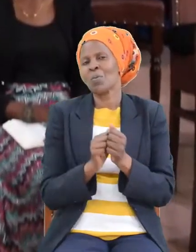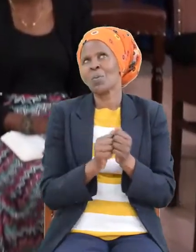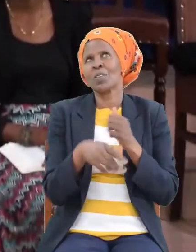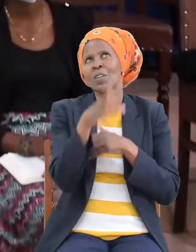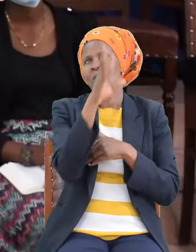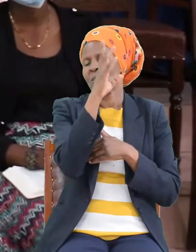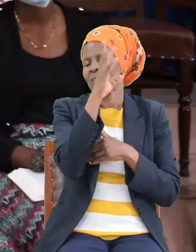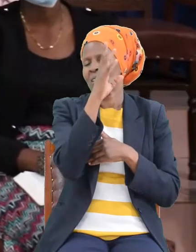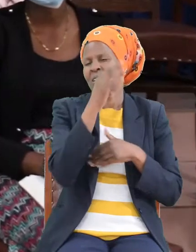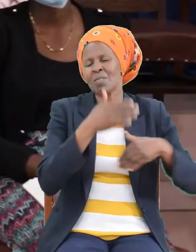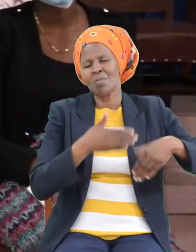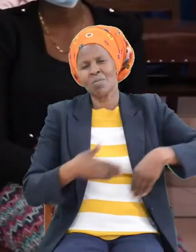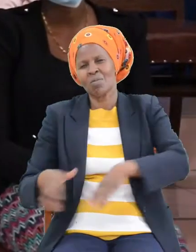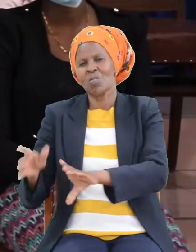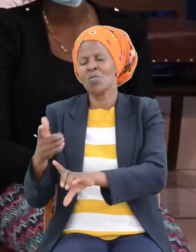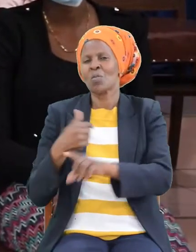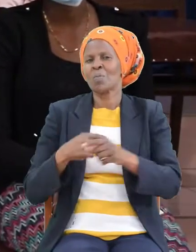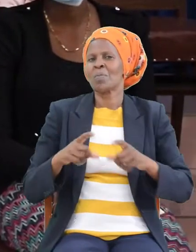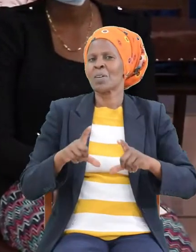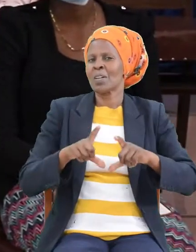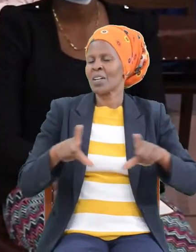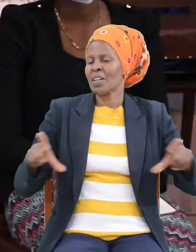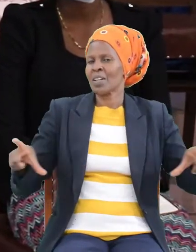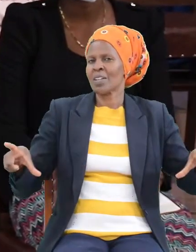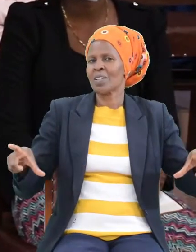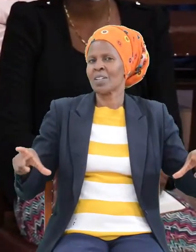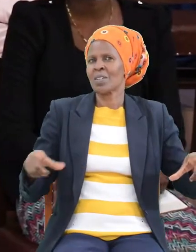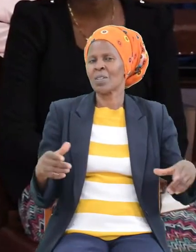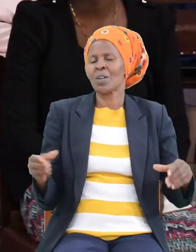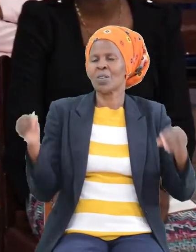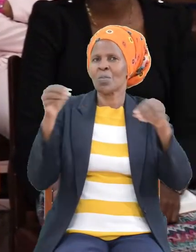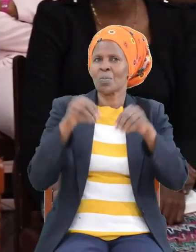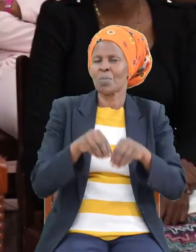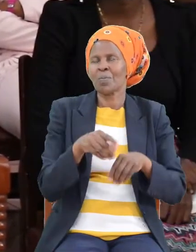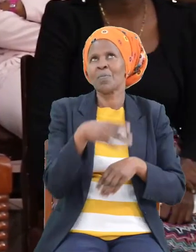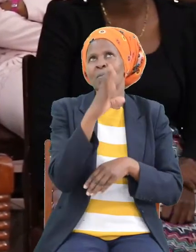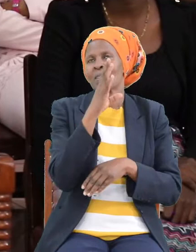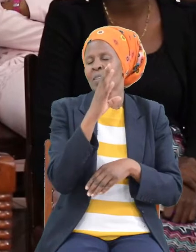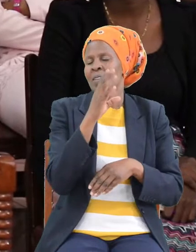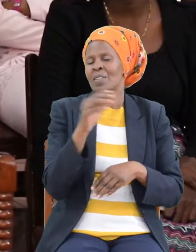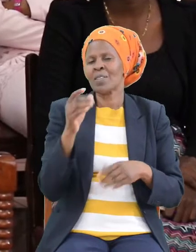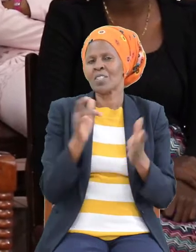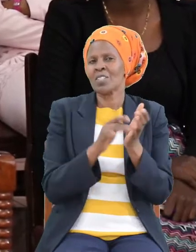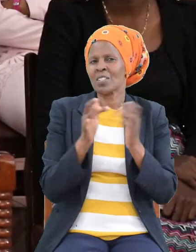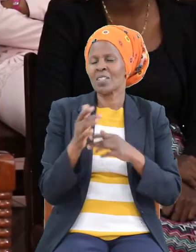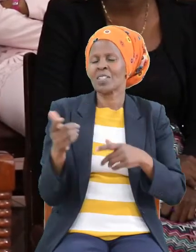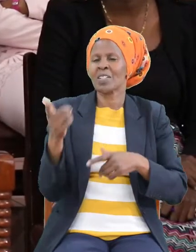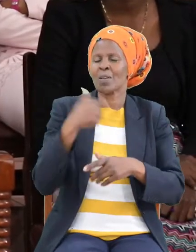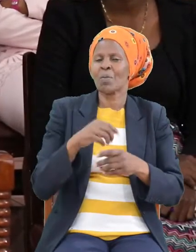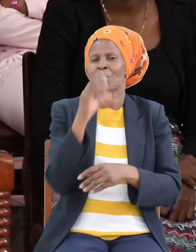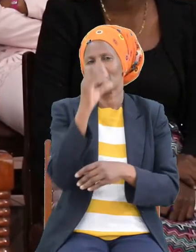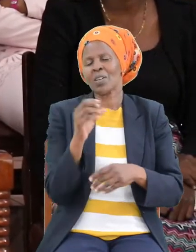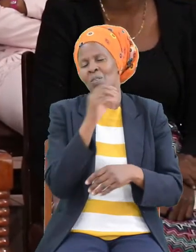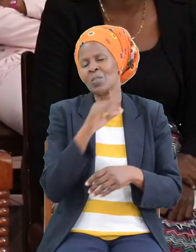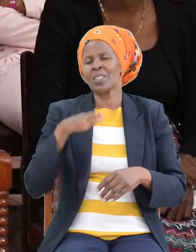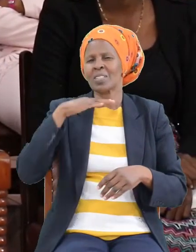na hata wakatolewa katika ile bustani walikuwa wamewekwa na Mungu. Na baadaye Yesu Kristo akaja msalabani